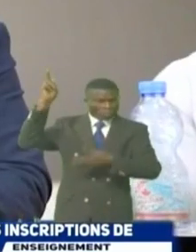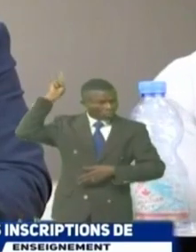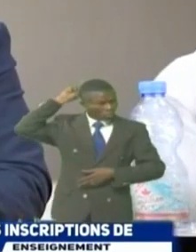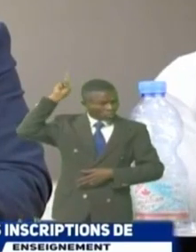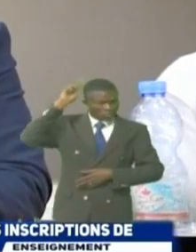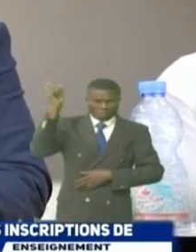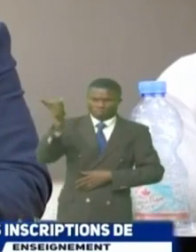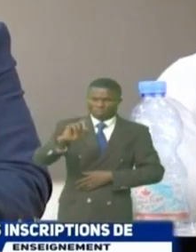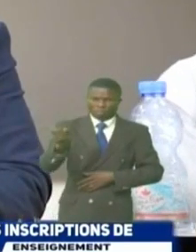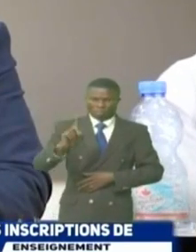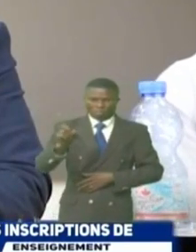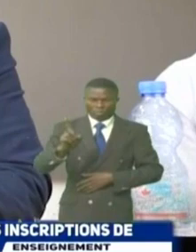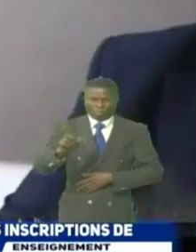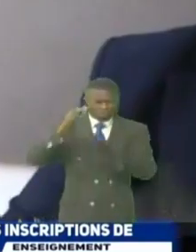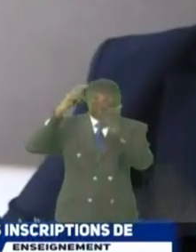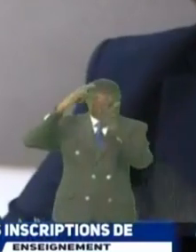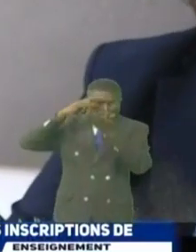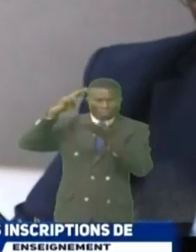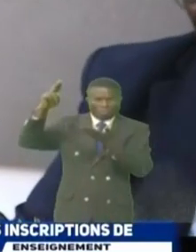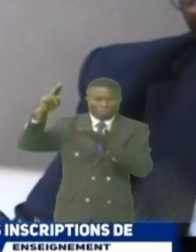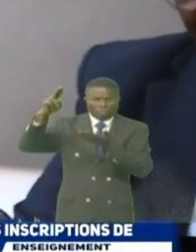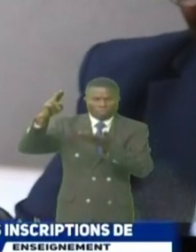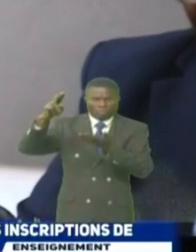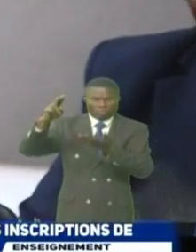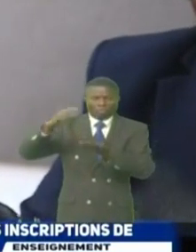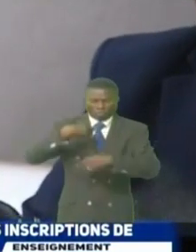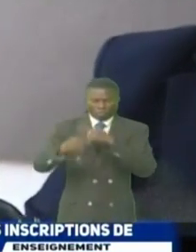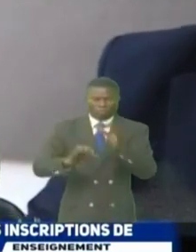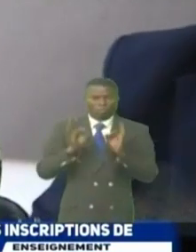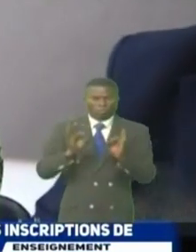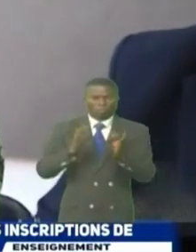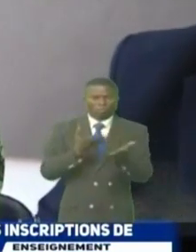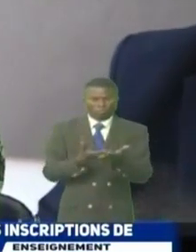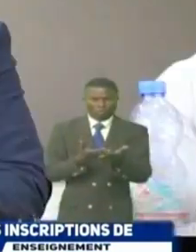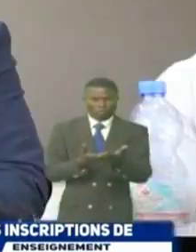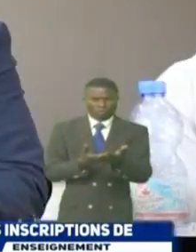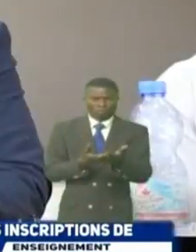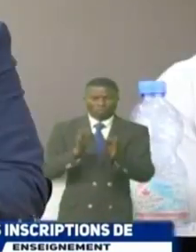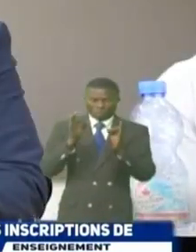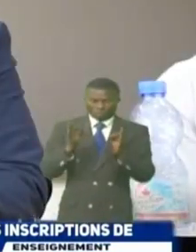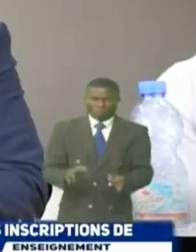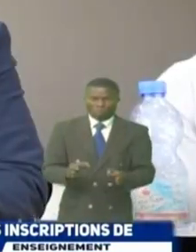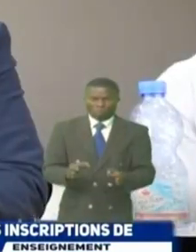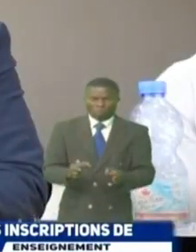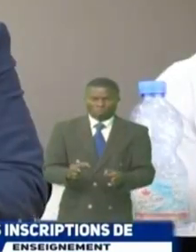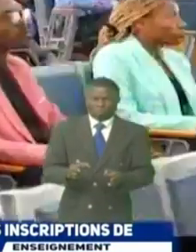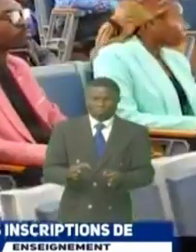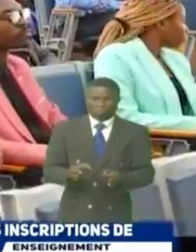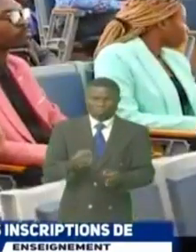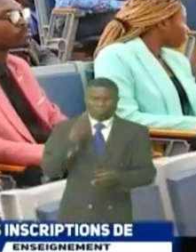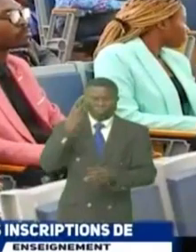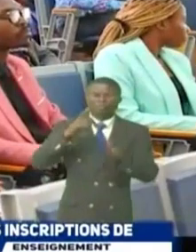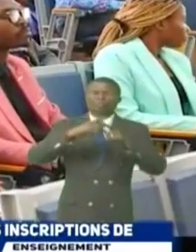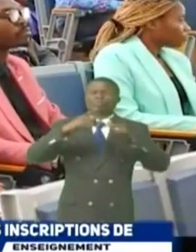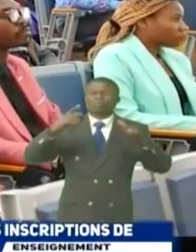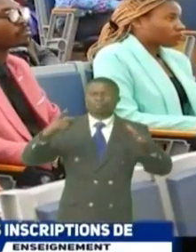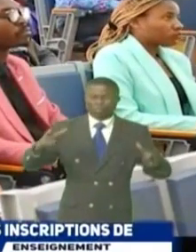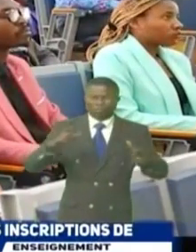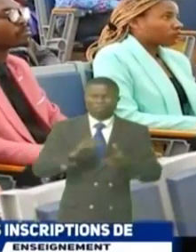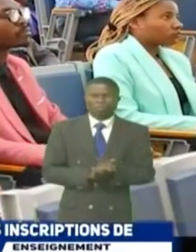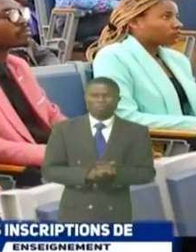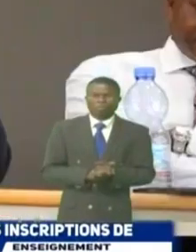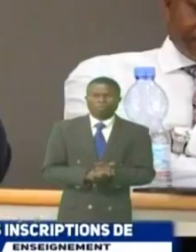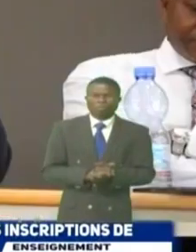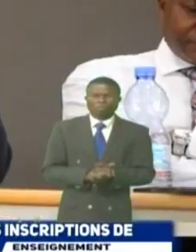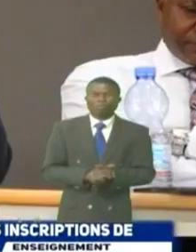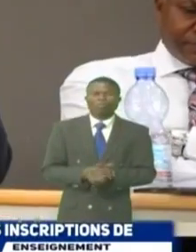Kolwezi. C'est une université qui a récemment commencé, mais qui a une grande vision. L'occasion faisant le